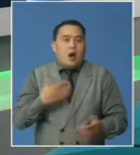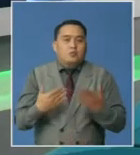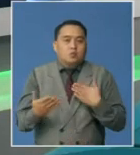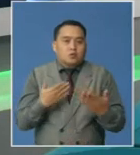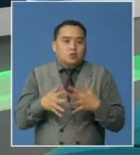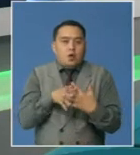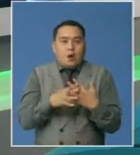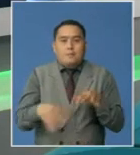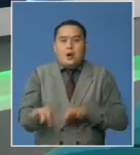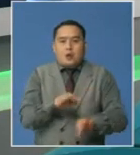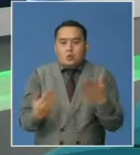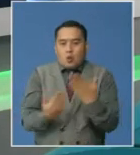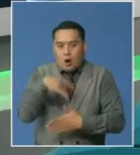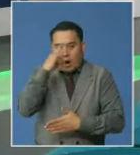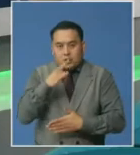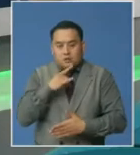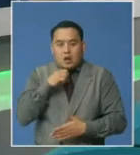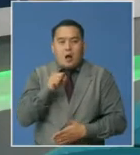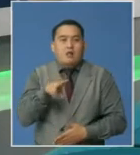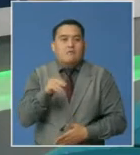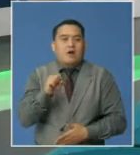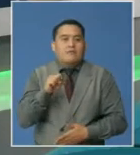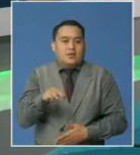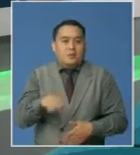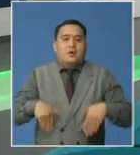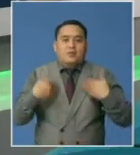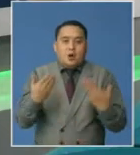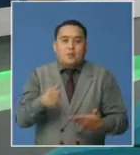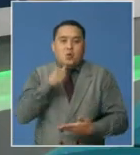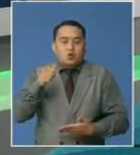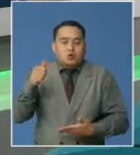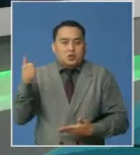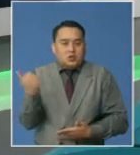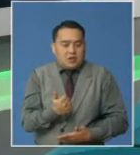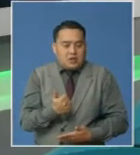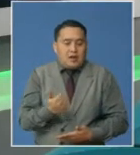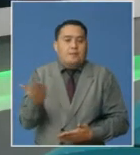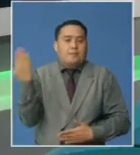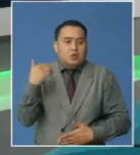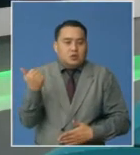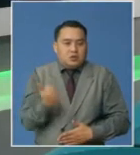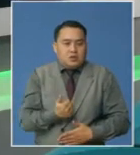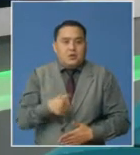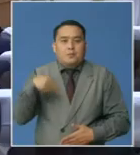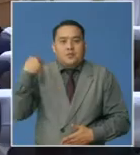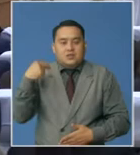сельчанами и проект нового казахского алфавита, представленный на прошлой неделе президенту страны.